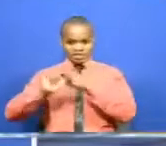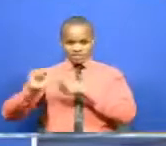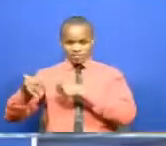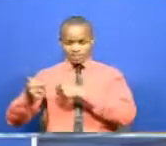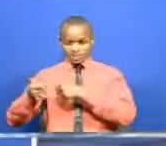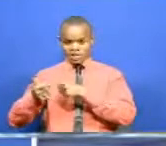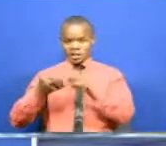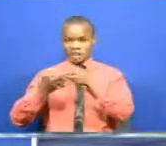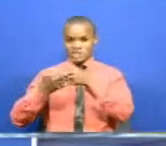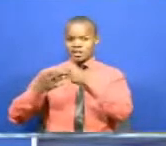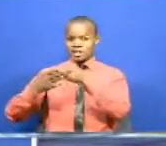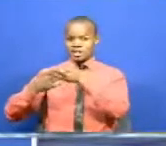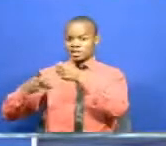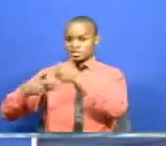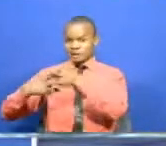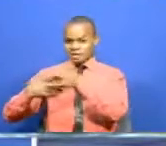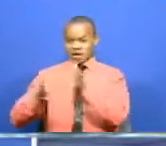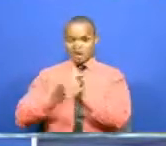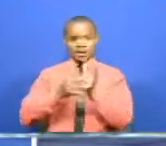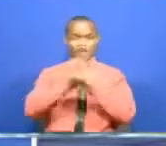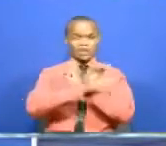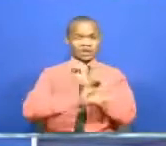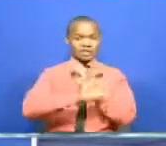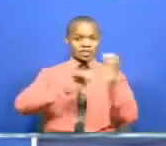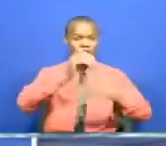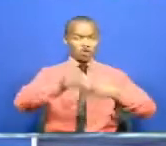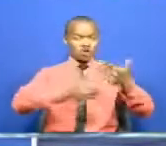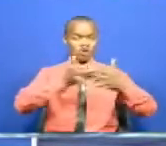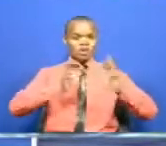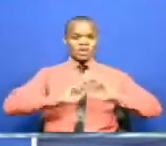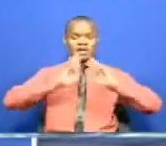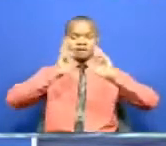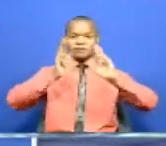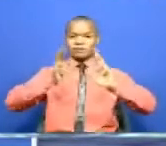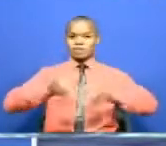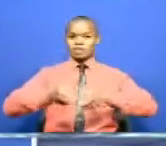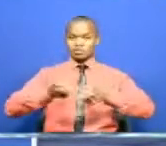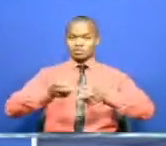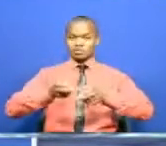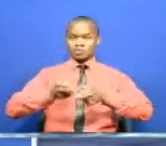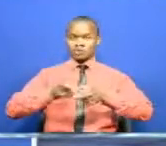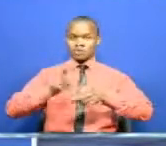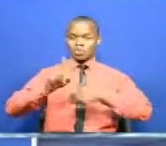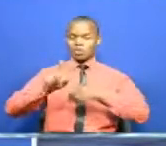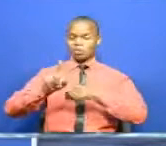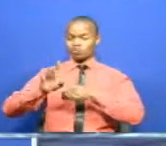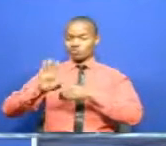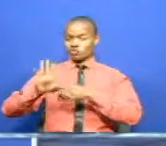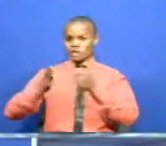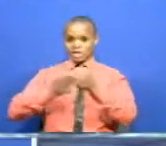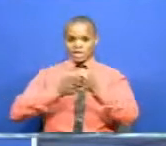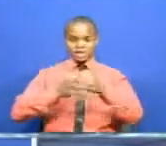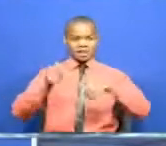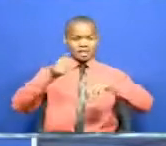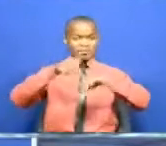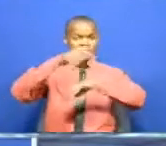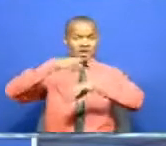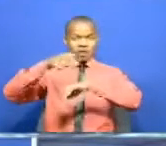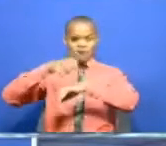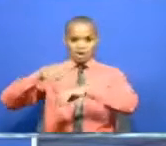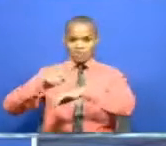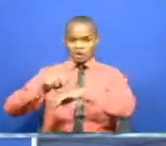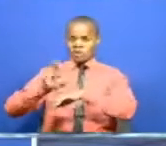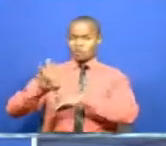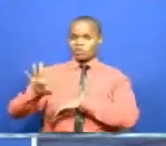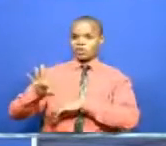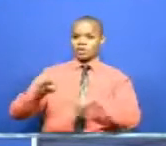17,898, huku nchi hii kinakili visa 245 vipya vya maambukizi katika muda wa saa 24 zilizopita kufikisha